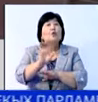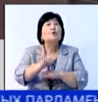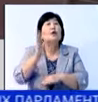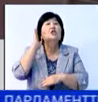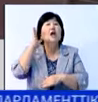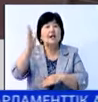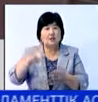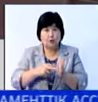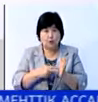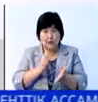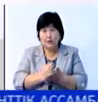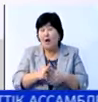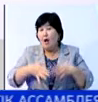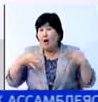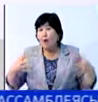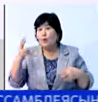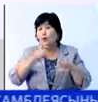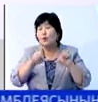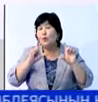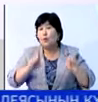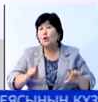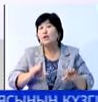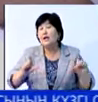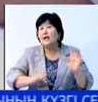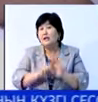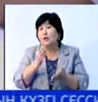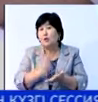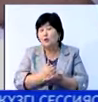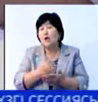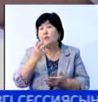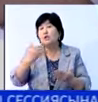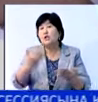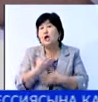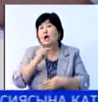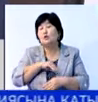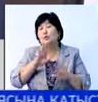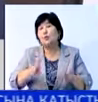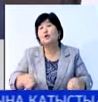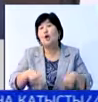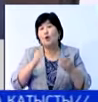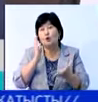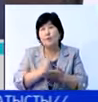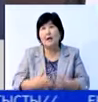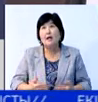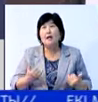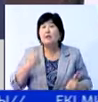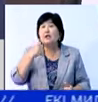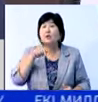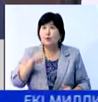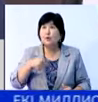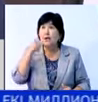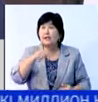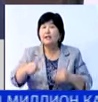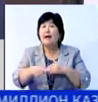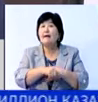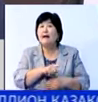деп жоспарланып отыр. Ауқымды өндіріс орны іске қосылса, 500-ге жуық жаңа жұмыс орны құрылмақ. Биыл жылы Құдай қаласа осы жылдың аяғына